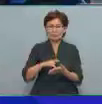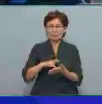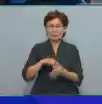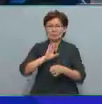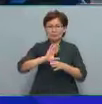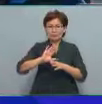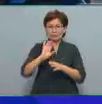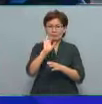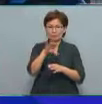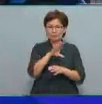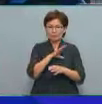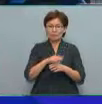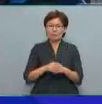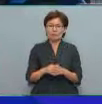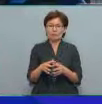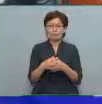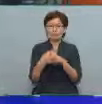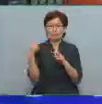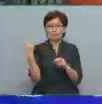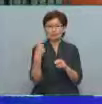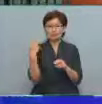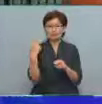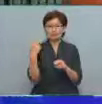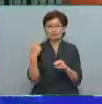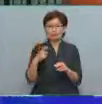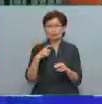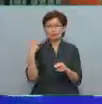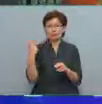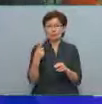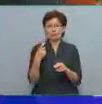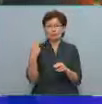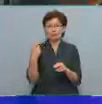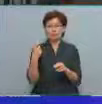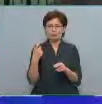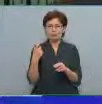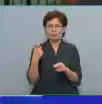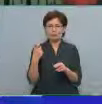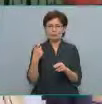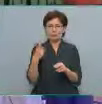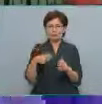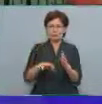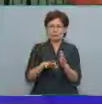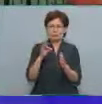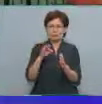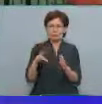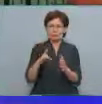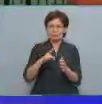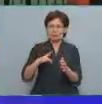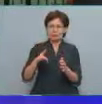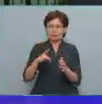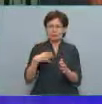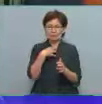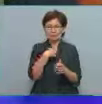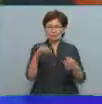өнімдер жіберіп жатырмыз. Ауыл шаруашылығы экономиканың драйвері, локомотиві деп жатыр ғой. Оның ішінде біздің ауданға енді негізінен